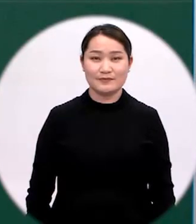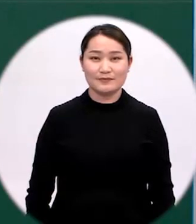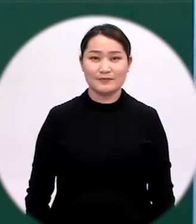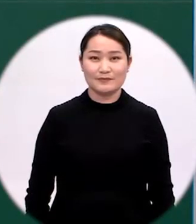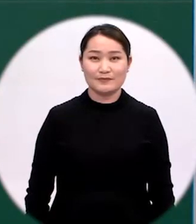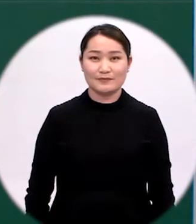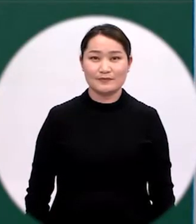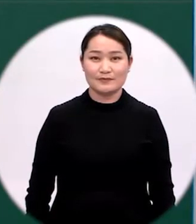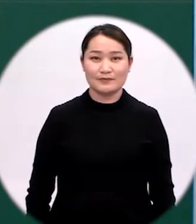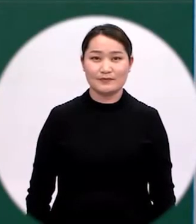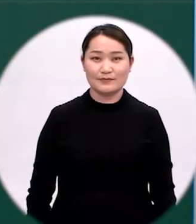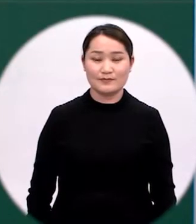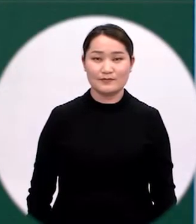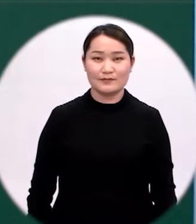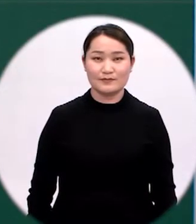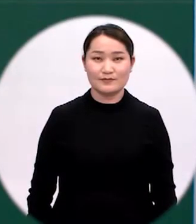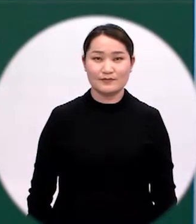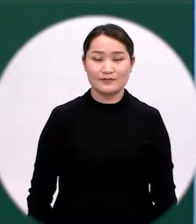За, сая бидний нэрлсэн